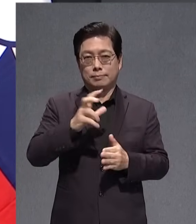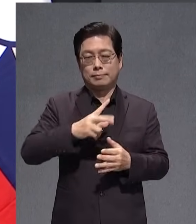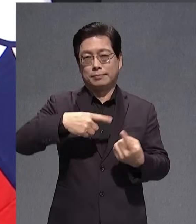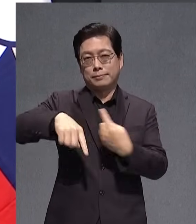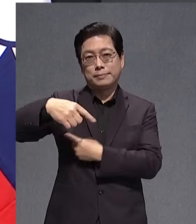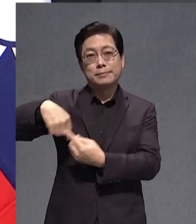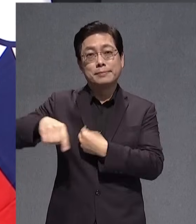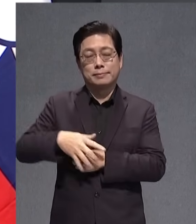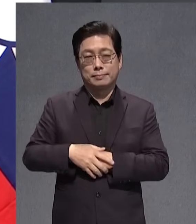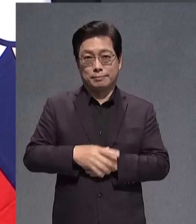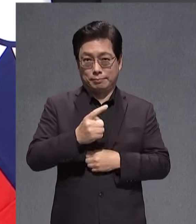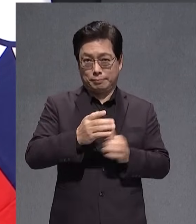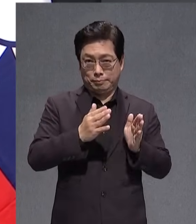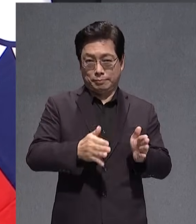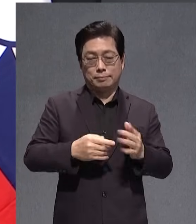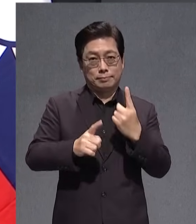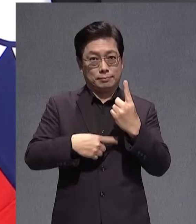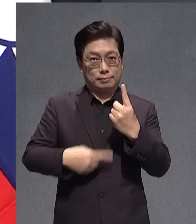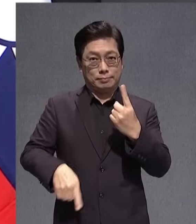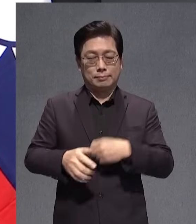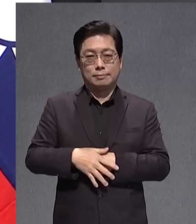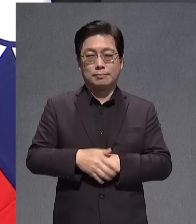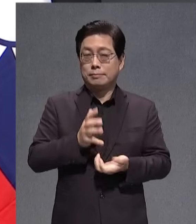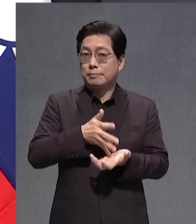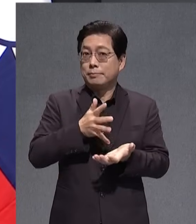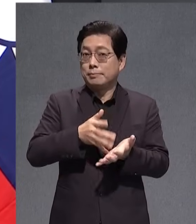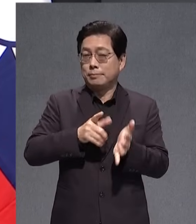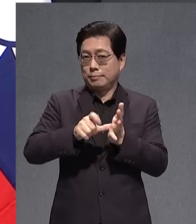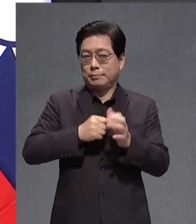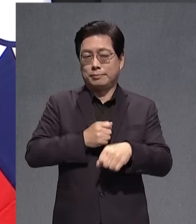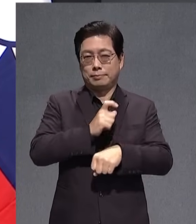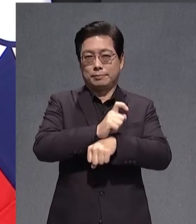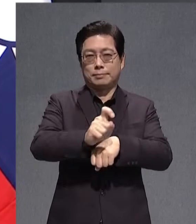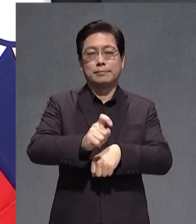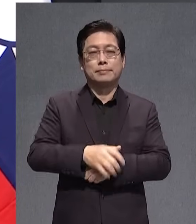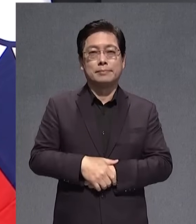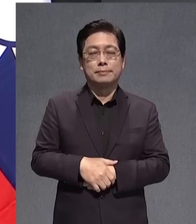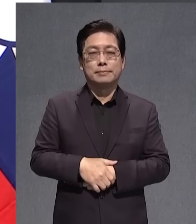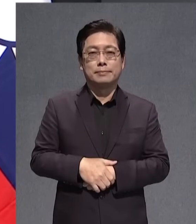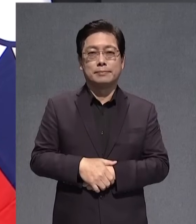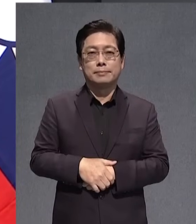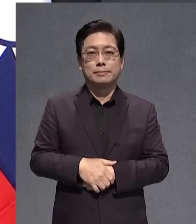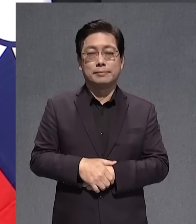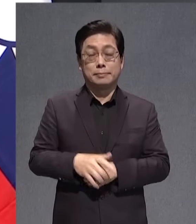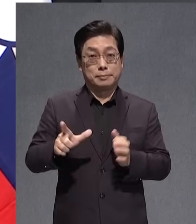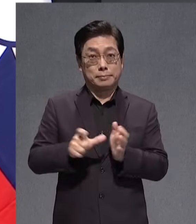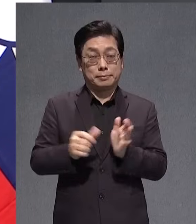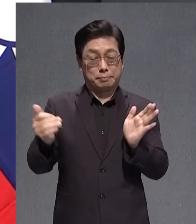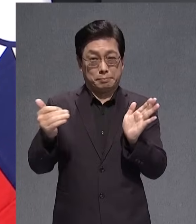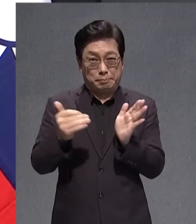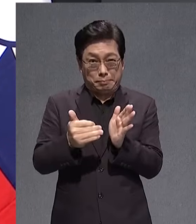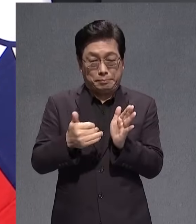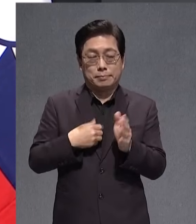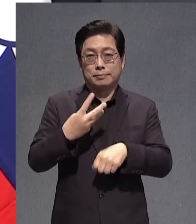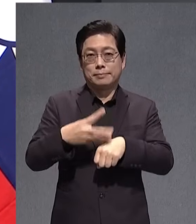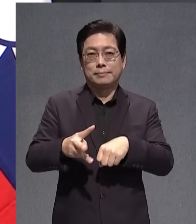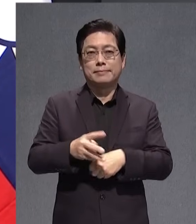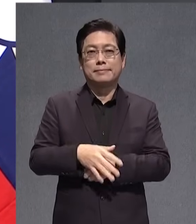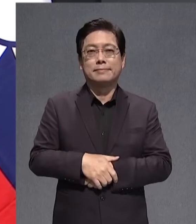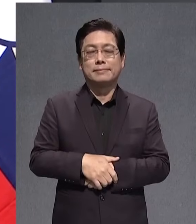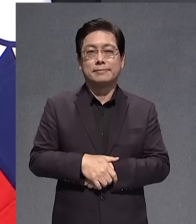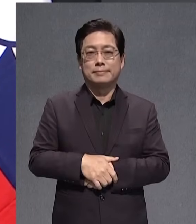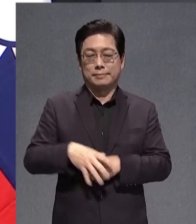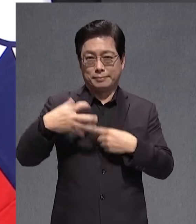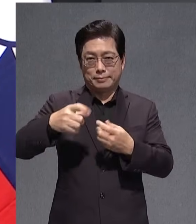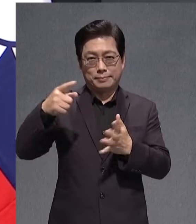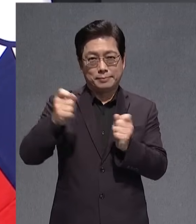见，每一轮每位候选人发表政见时间为十分钟，时间届满前三分钟